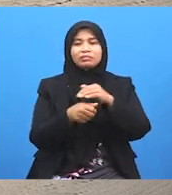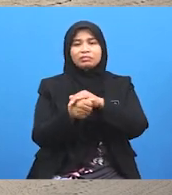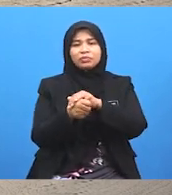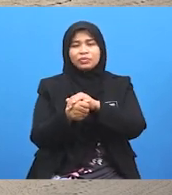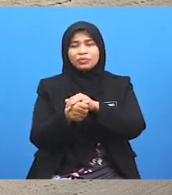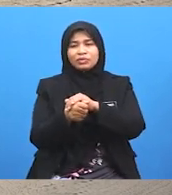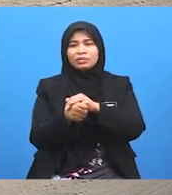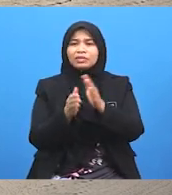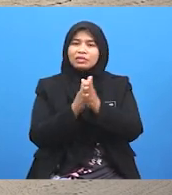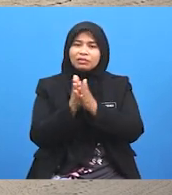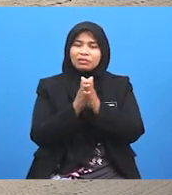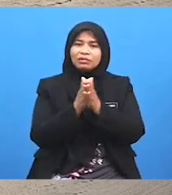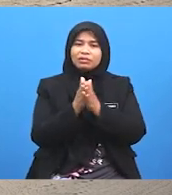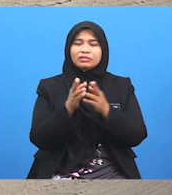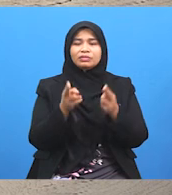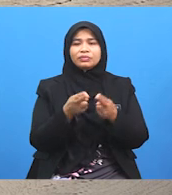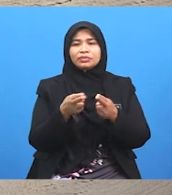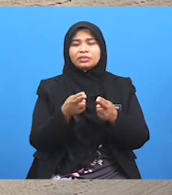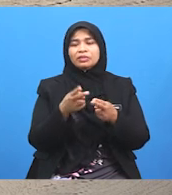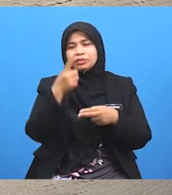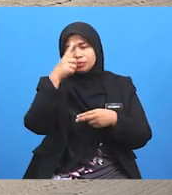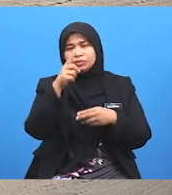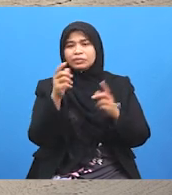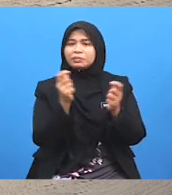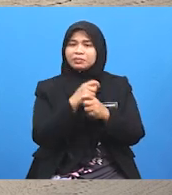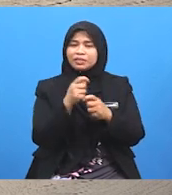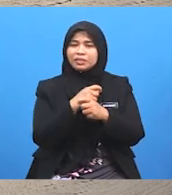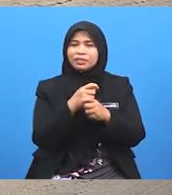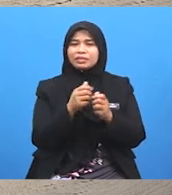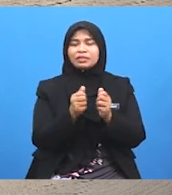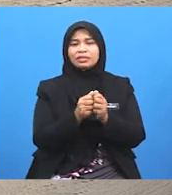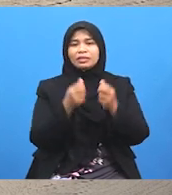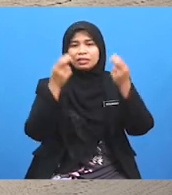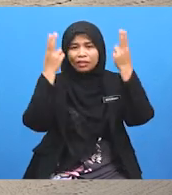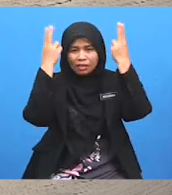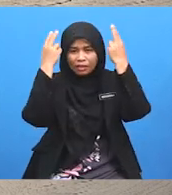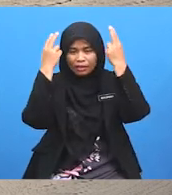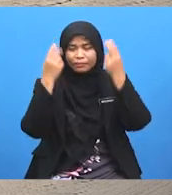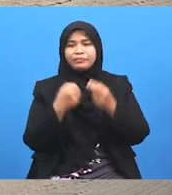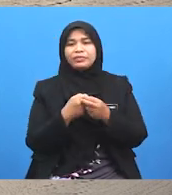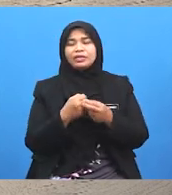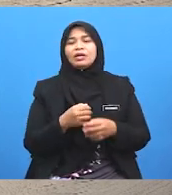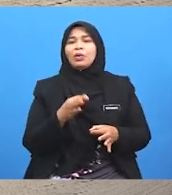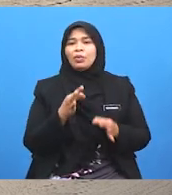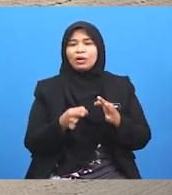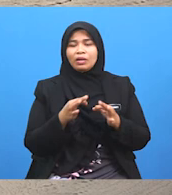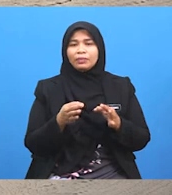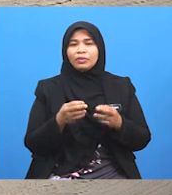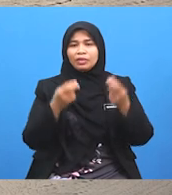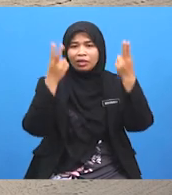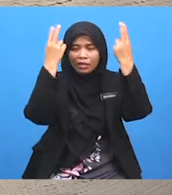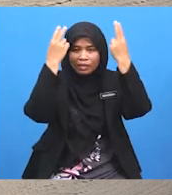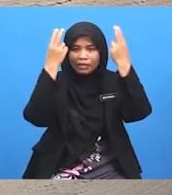kura-kura rajin berusaha untuk bertanding dengan si Arnab. Walaupun si